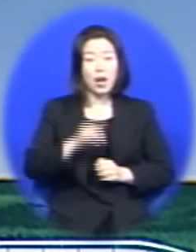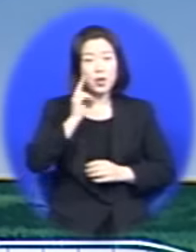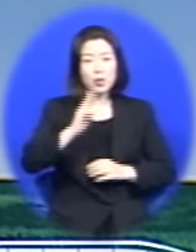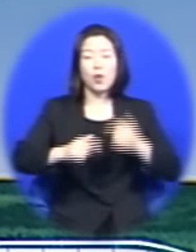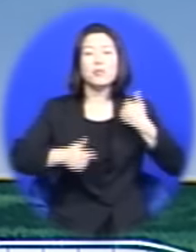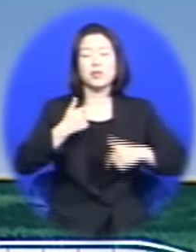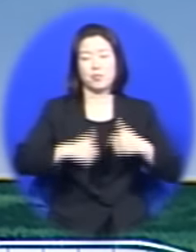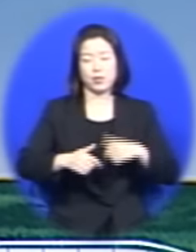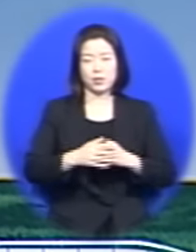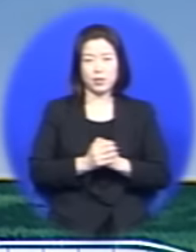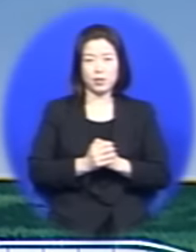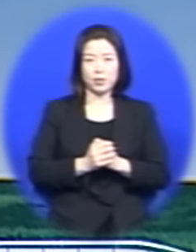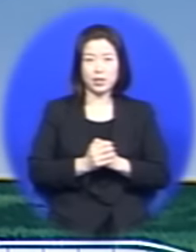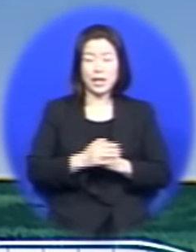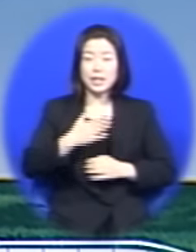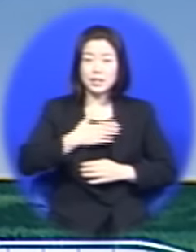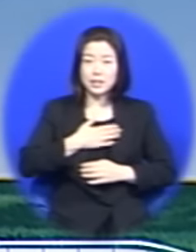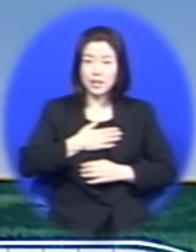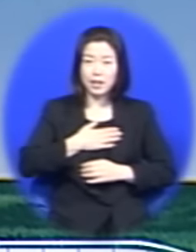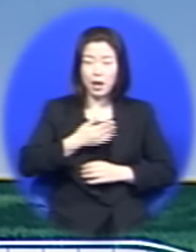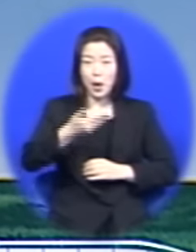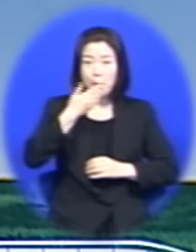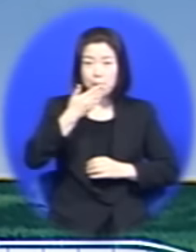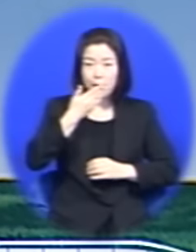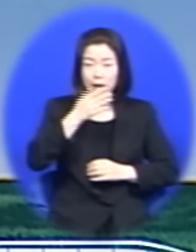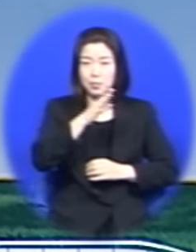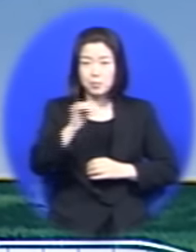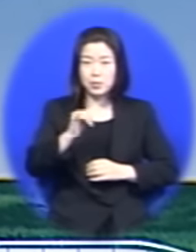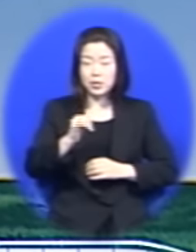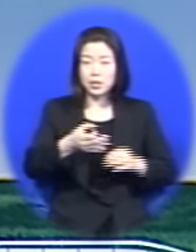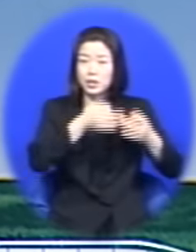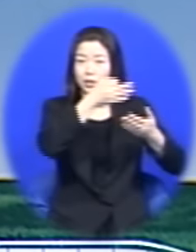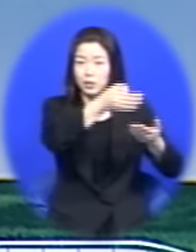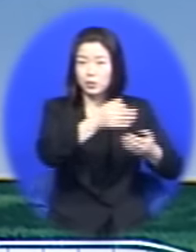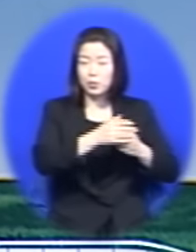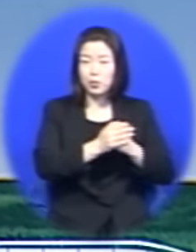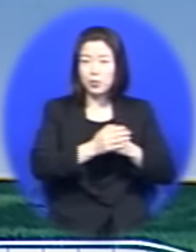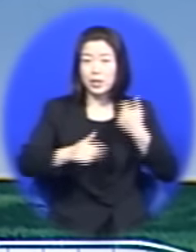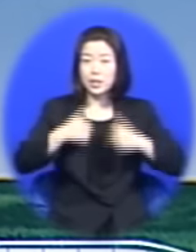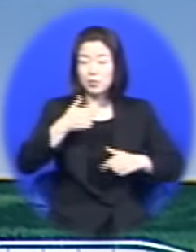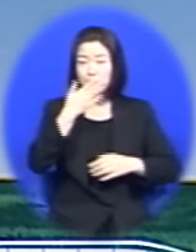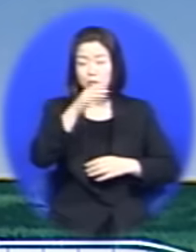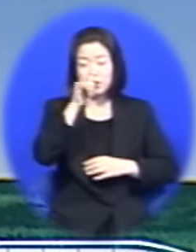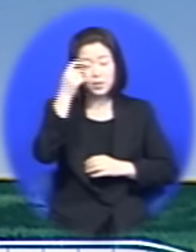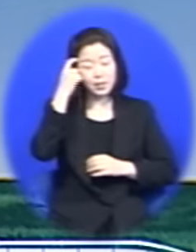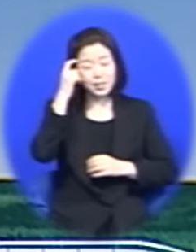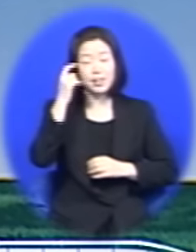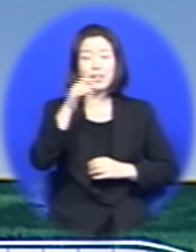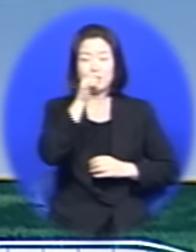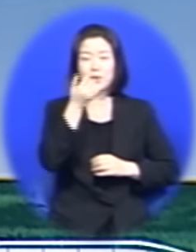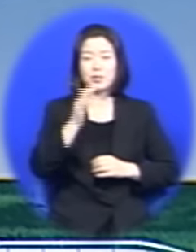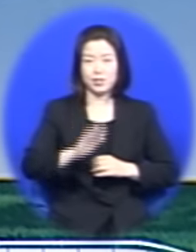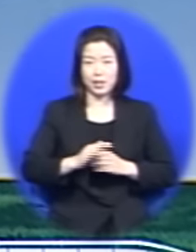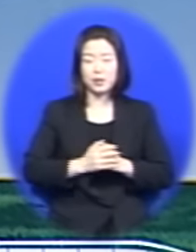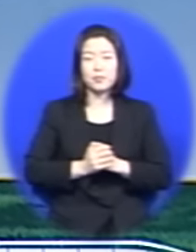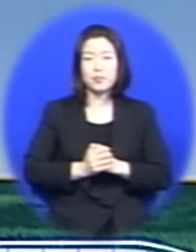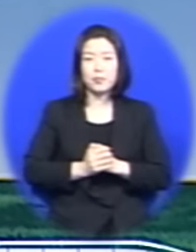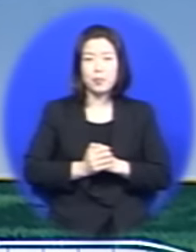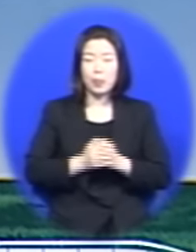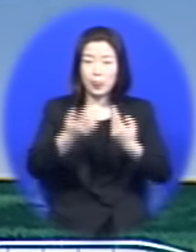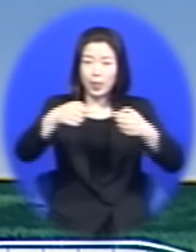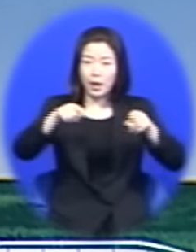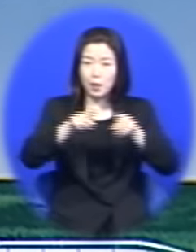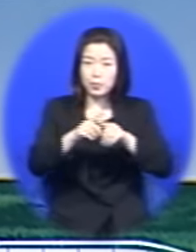너무 기뻤어요. 제가 식사비를 내고 이렇게 기쁠 수도 있을까 하는 생각도 들더라고요. 너무 기뻤어요.